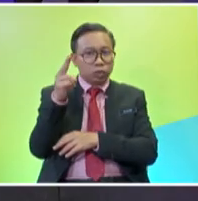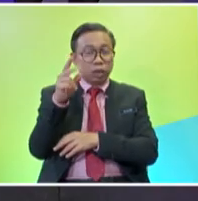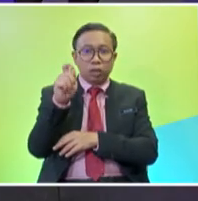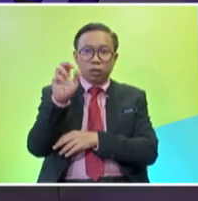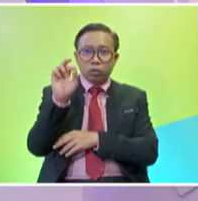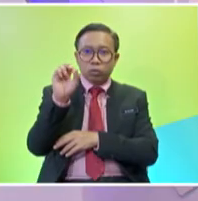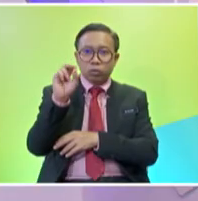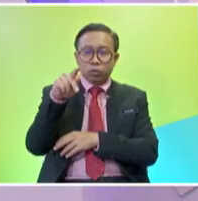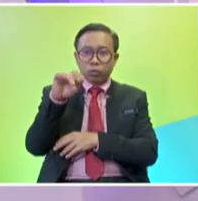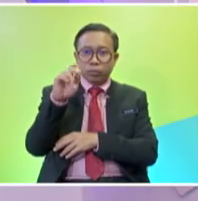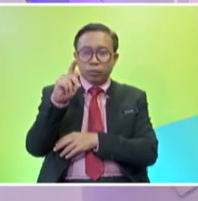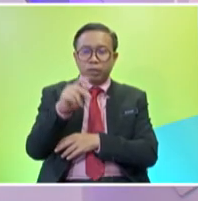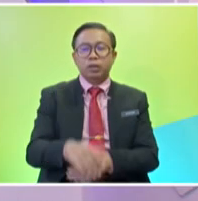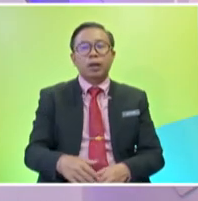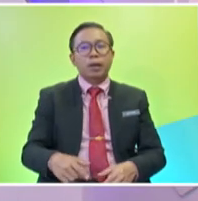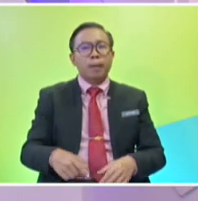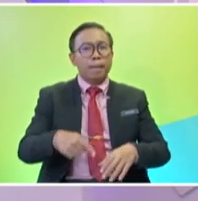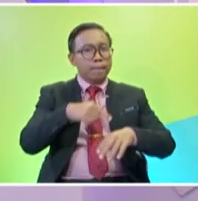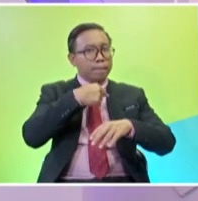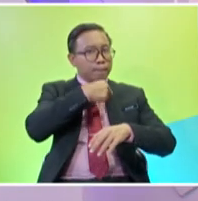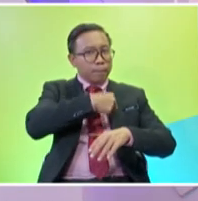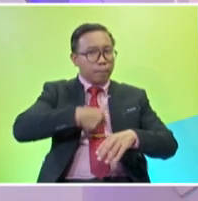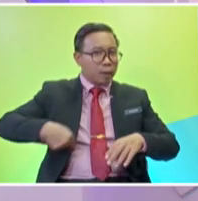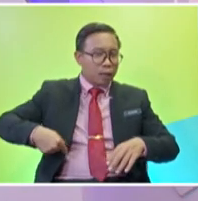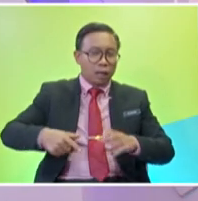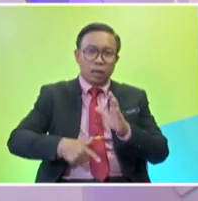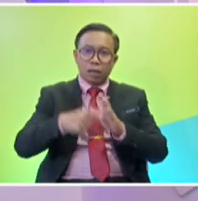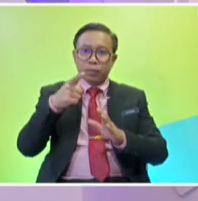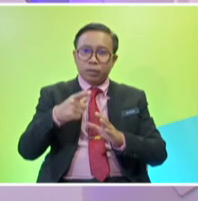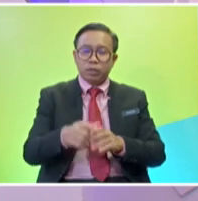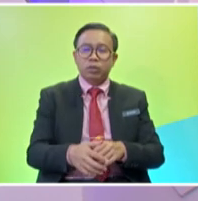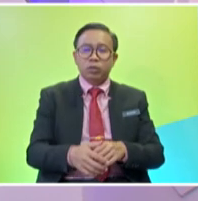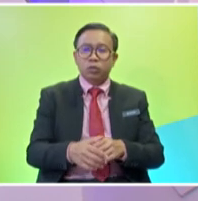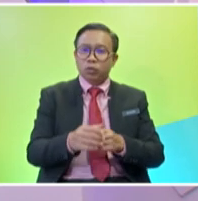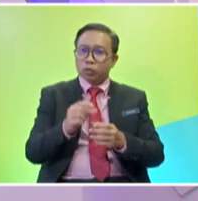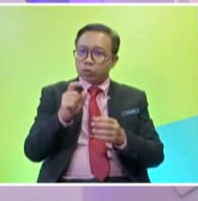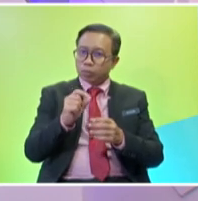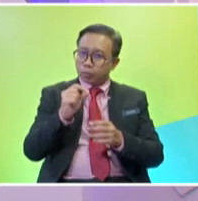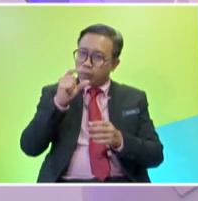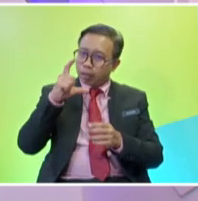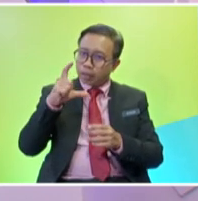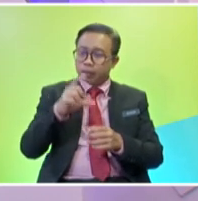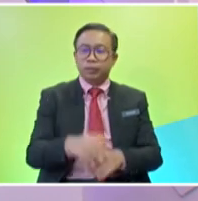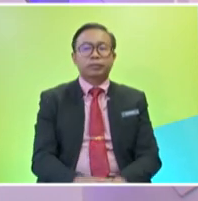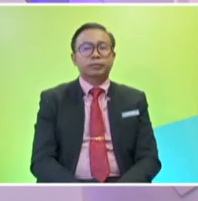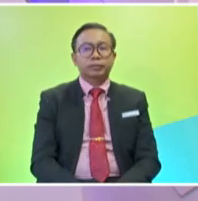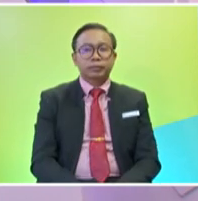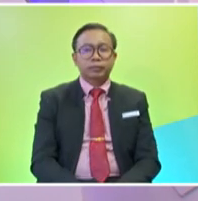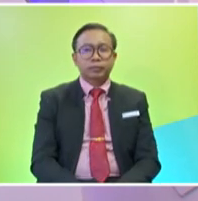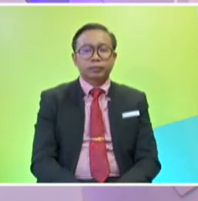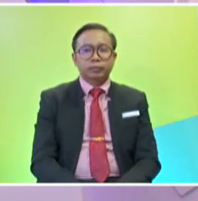adalah perbedaan dari belang dia belang dia lebih tebal dan boleh menyesuaikan dengan iklim iklim yang berbeda Oke